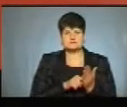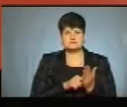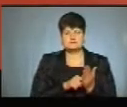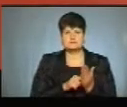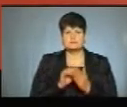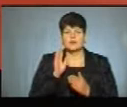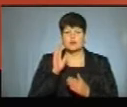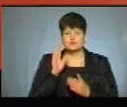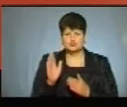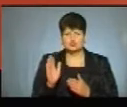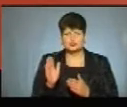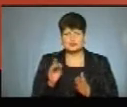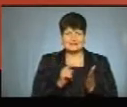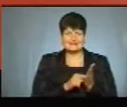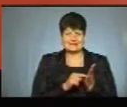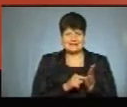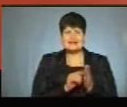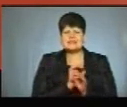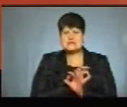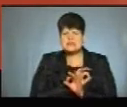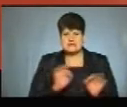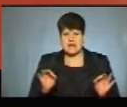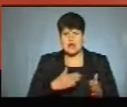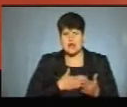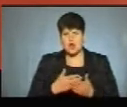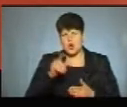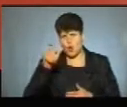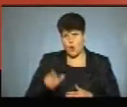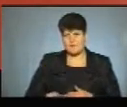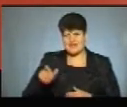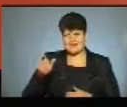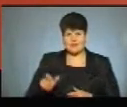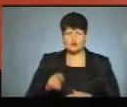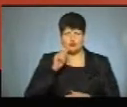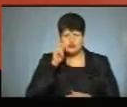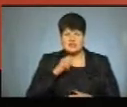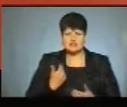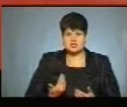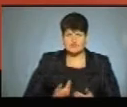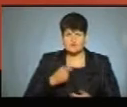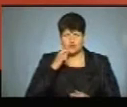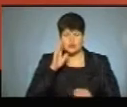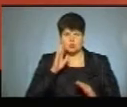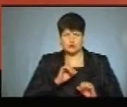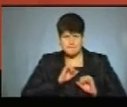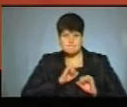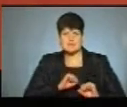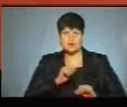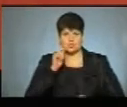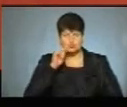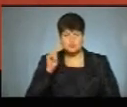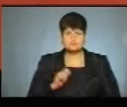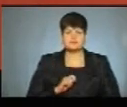бути цим ідеальним громадянином України, в якій ти живеш, в країні, бути патріотом